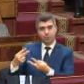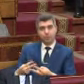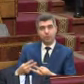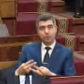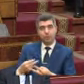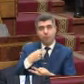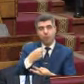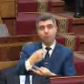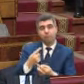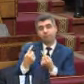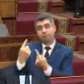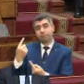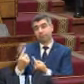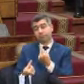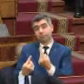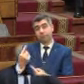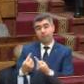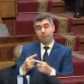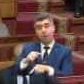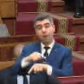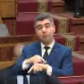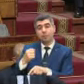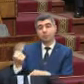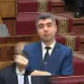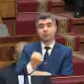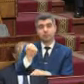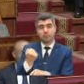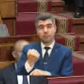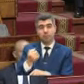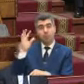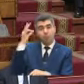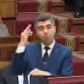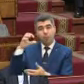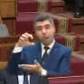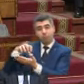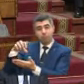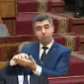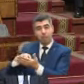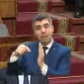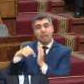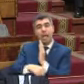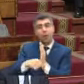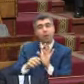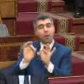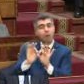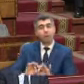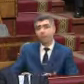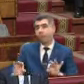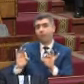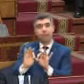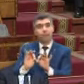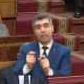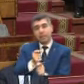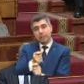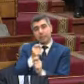الاجواء المناخيه اللي ما كيبغوش يضيعوا ذاك النهار. امتى غنفرجوا على هذه الوكالات كنت في مدينه سيدي يفني وعلى غرارها مجموعه من المناطق اللي فيها